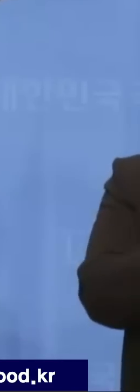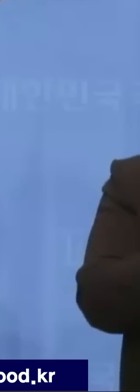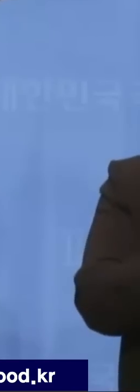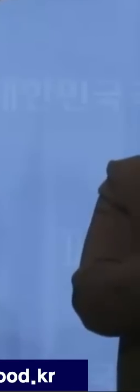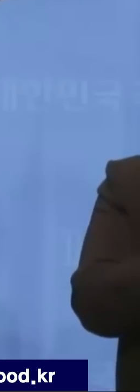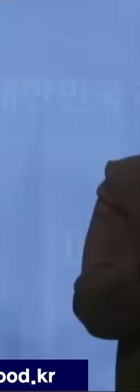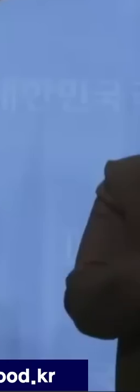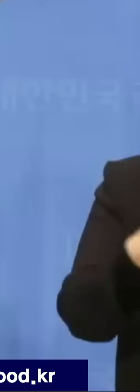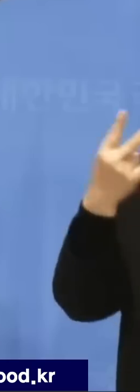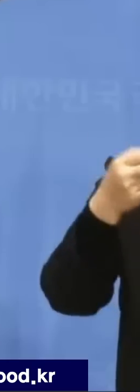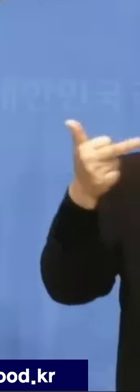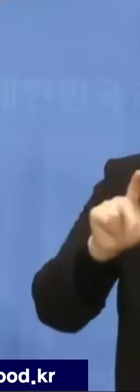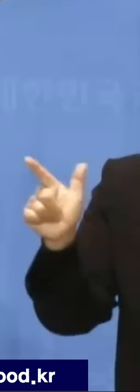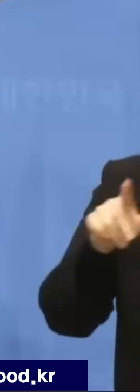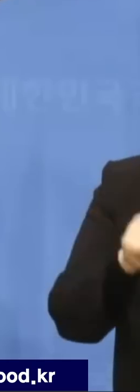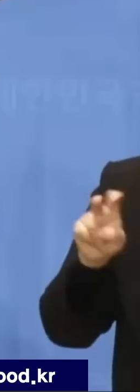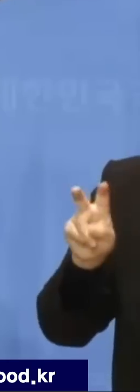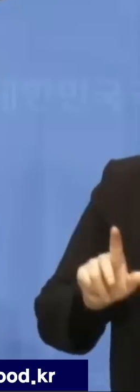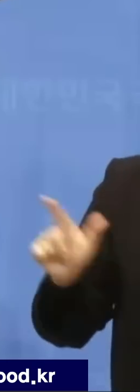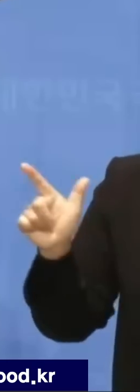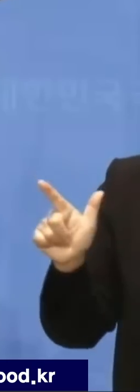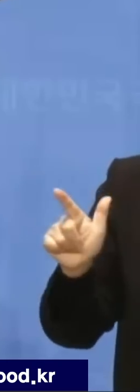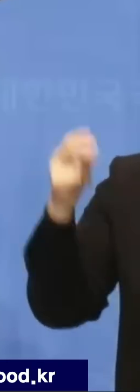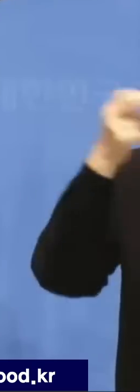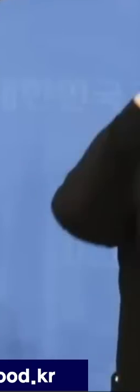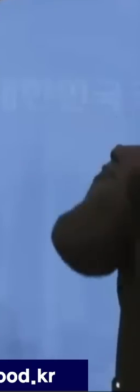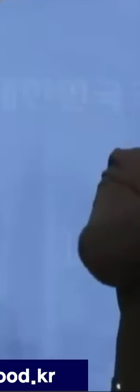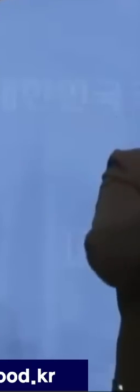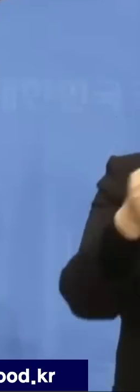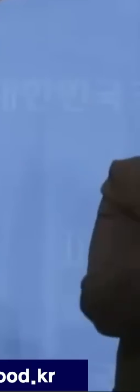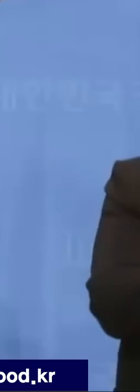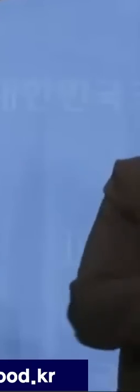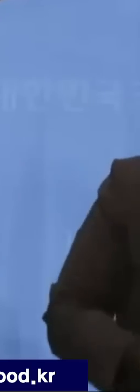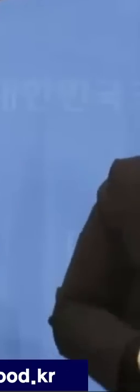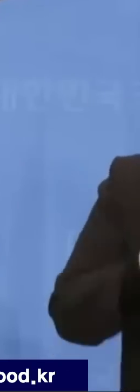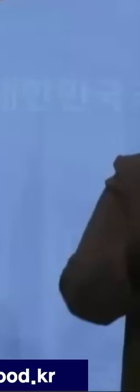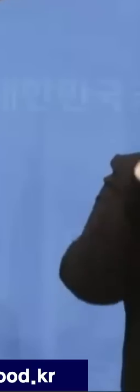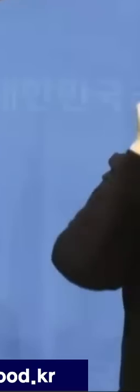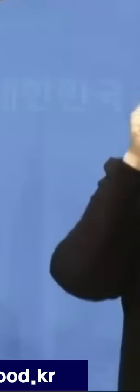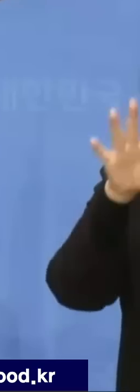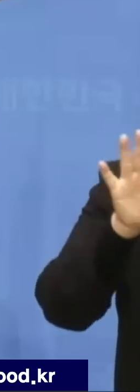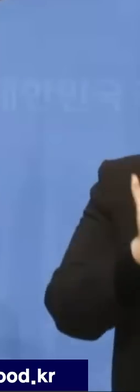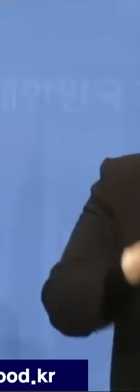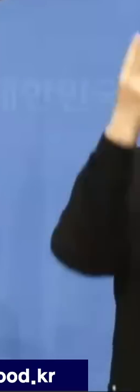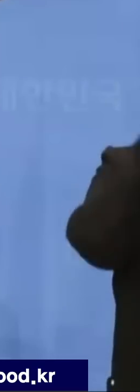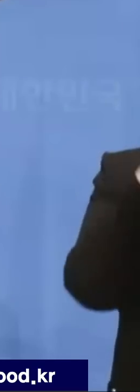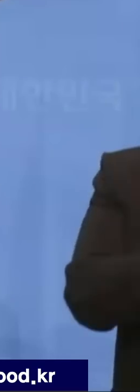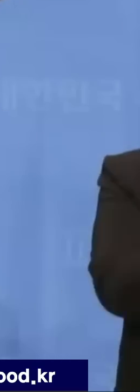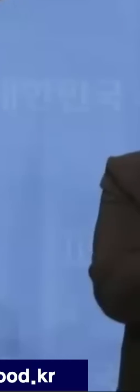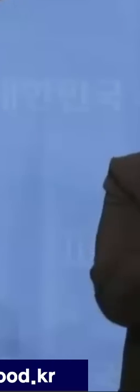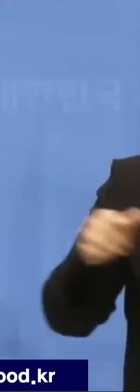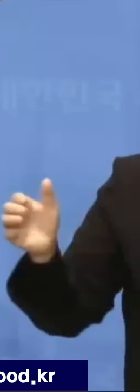17년 12월 22일 날 검찰이 발표를 하고 몇 달 후에 걸친 검찰 수사 끝에